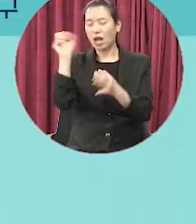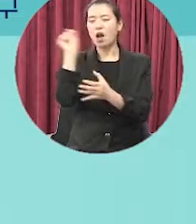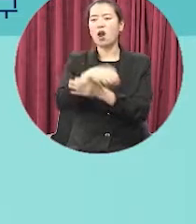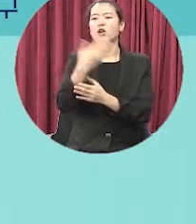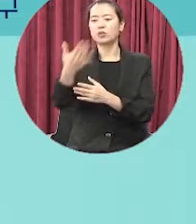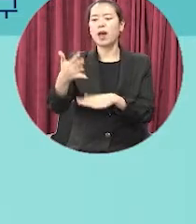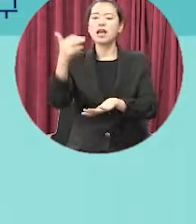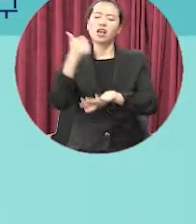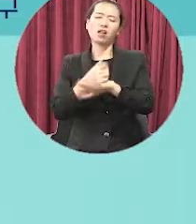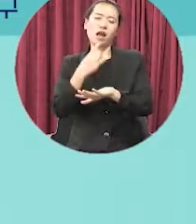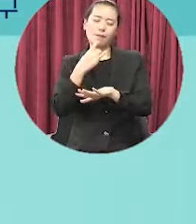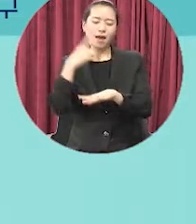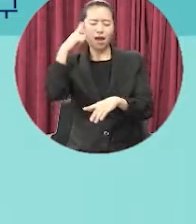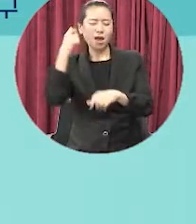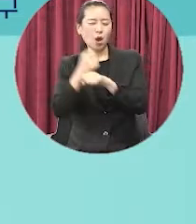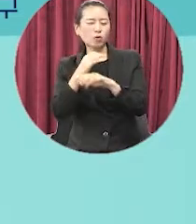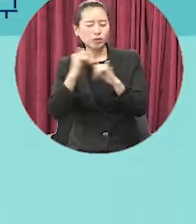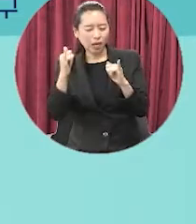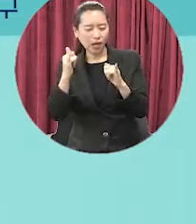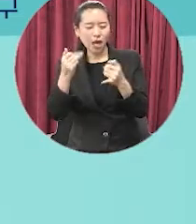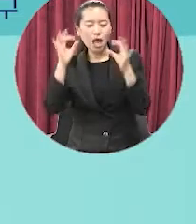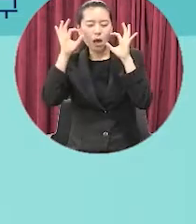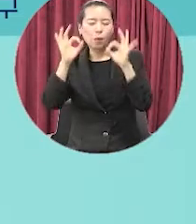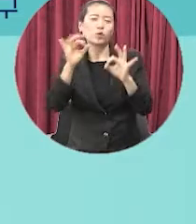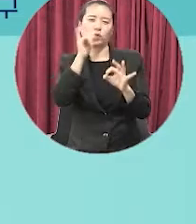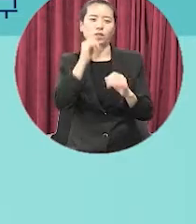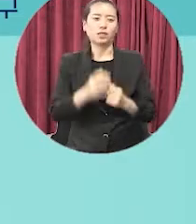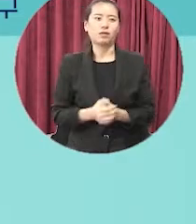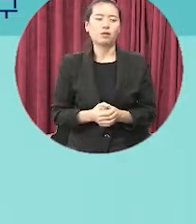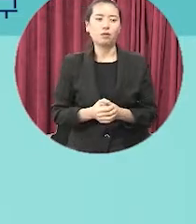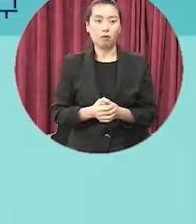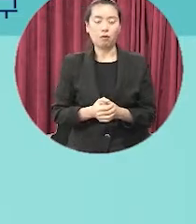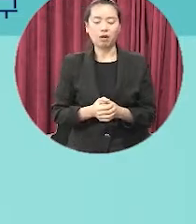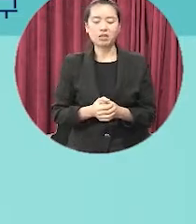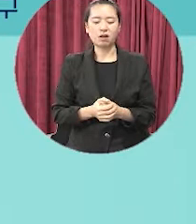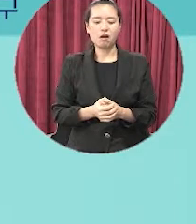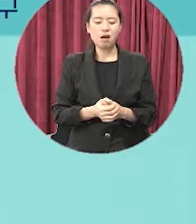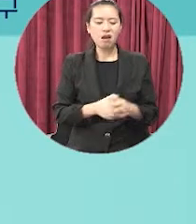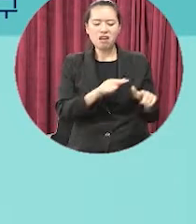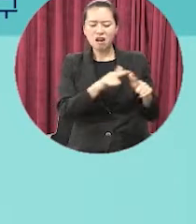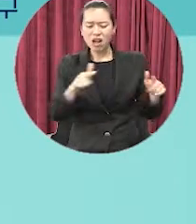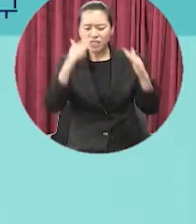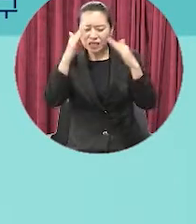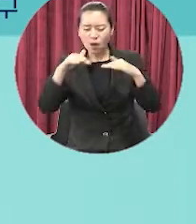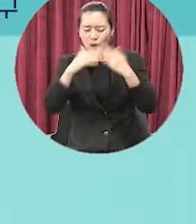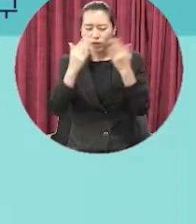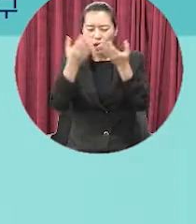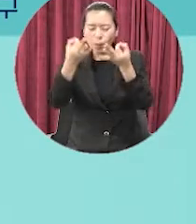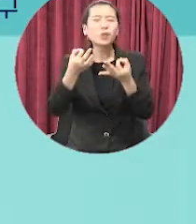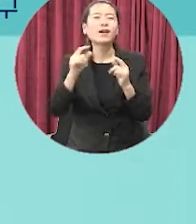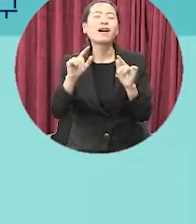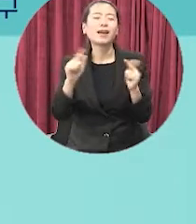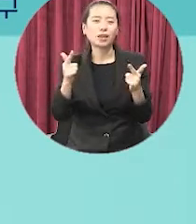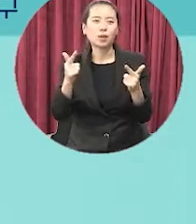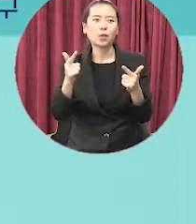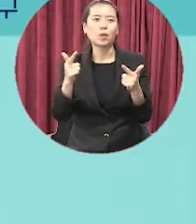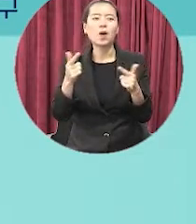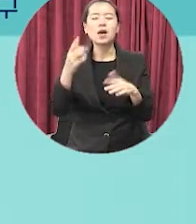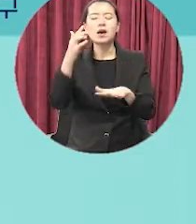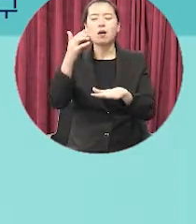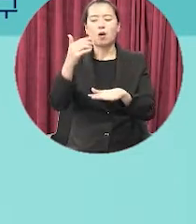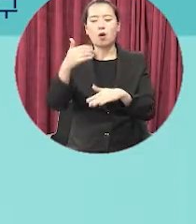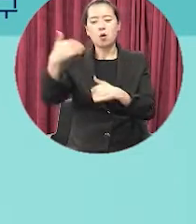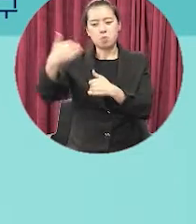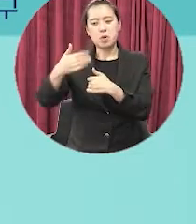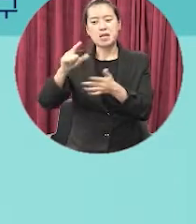통계 결과 7만 연구자에게 가는 구조인 겁니다 그래서 연구자 나니 데이터를 직접 볼 수 없어요 란 프로그램을 만들어서 프로그램의 병원 안으로 들어가고